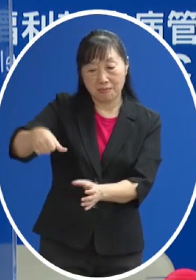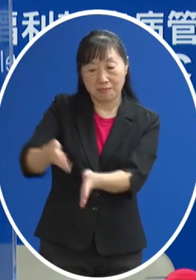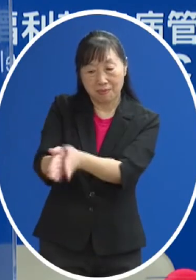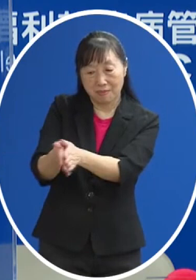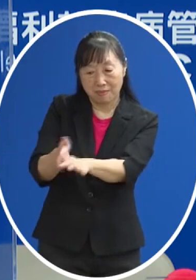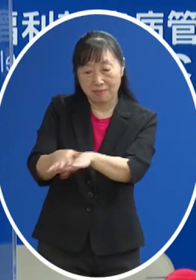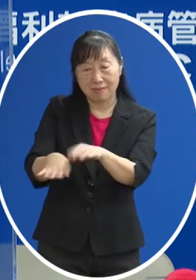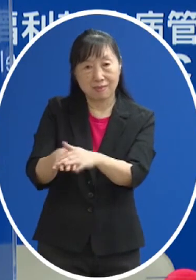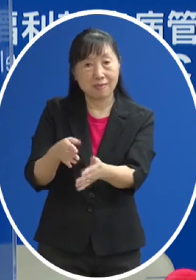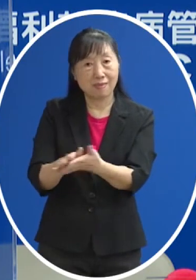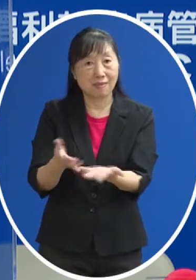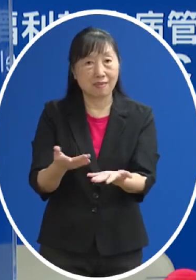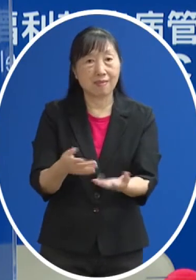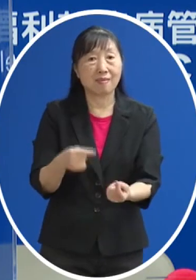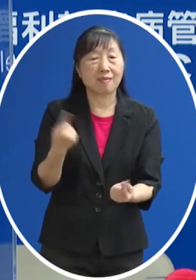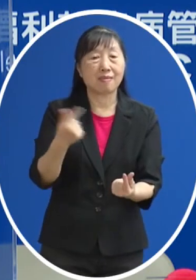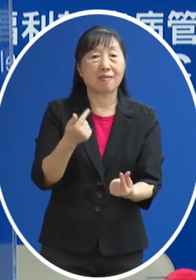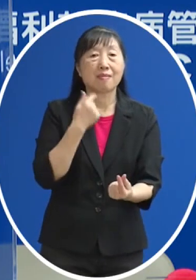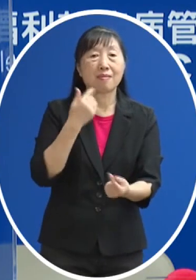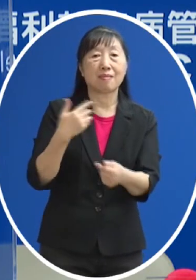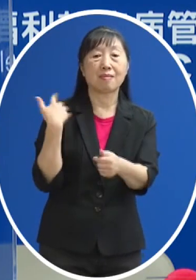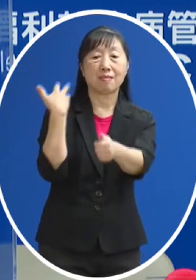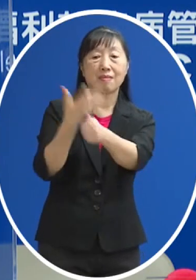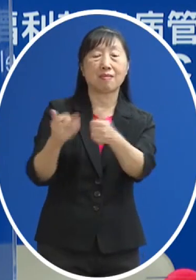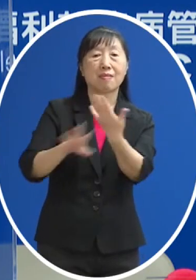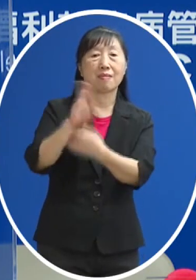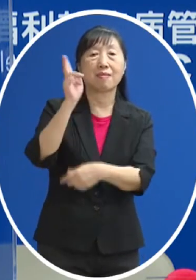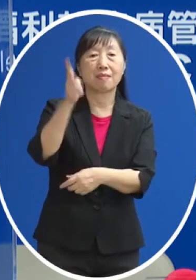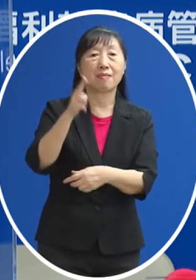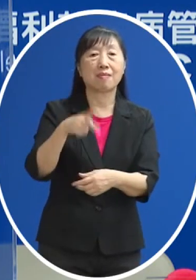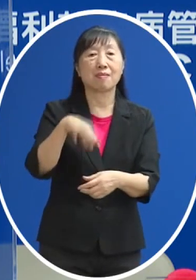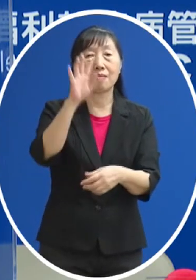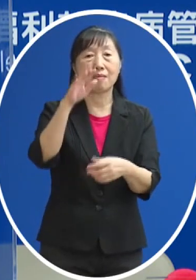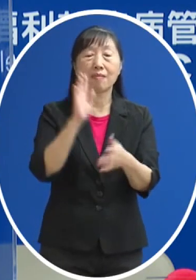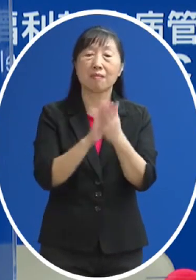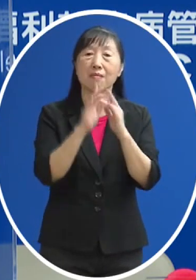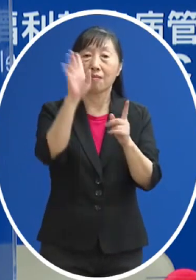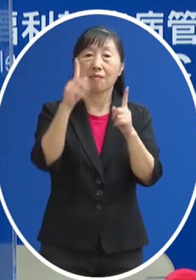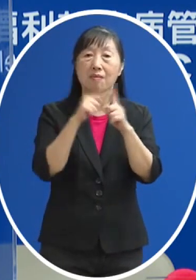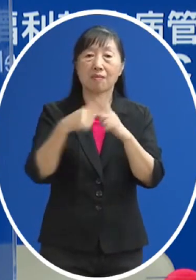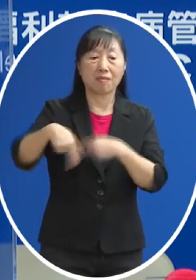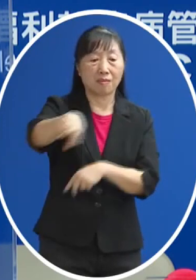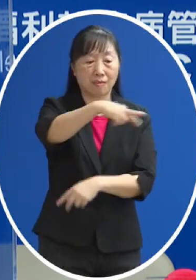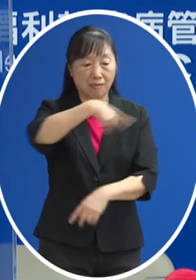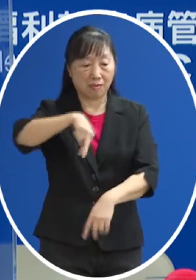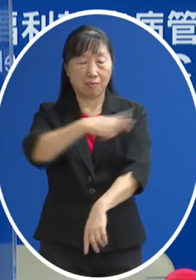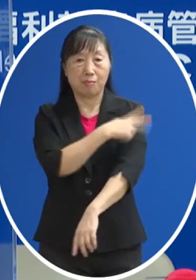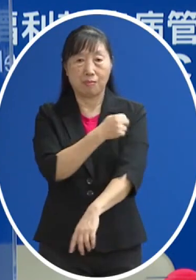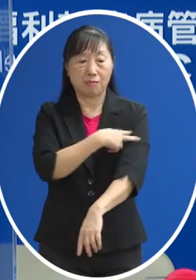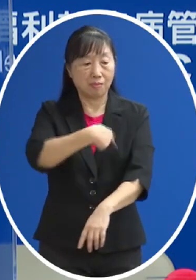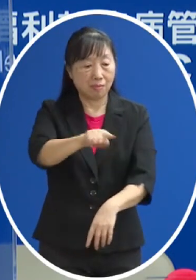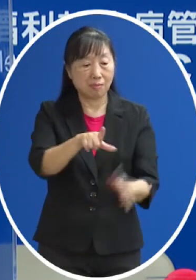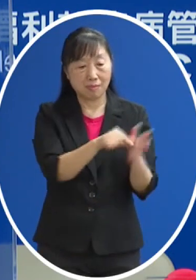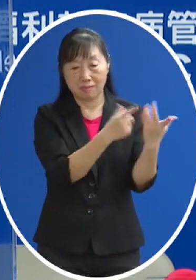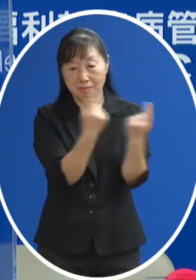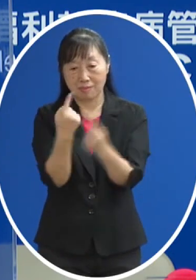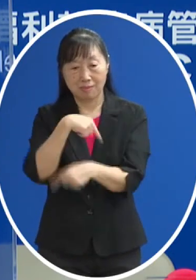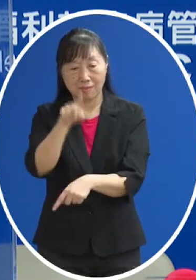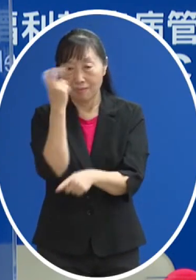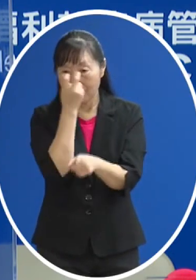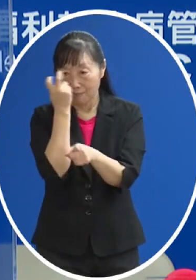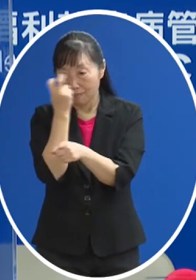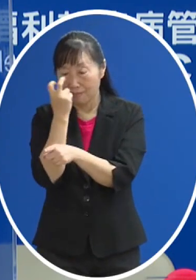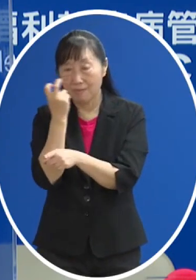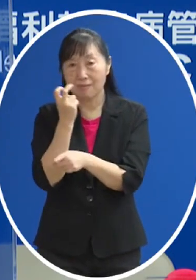好，那能够。或者外包或自己有人巡回，好，去巡店，那定时去做检查